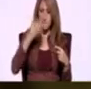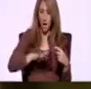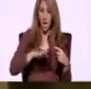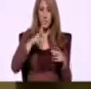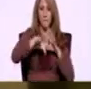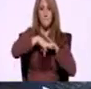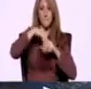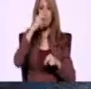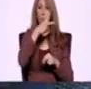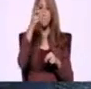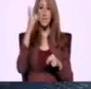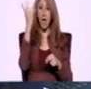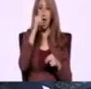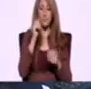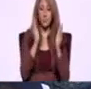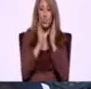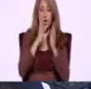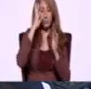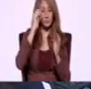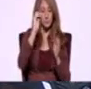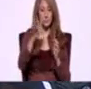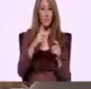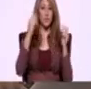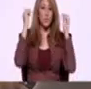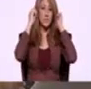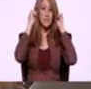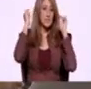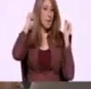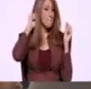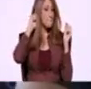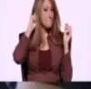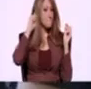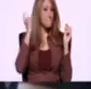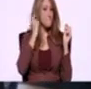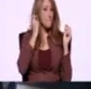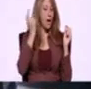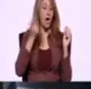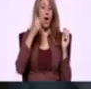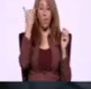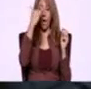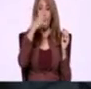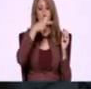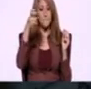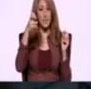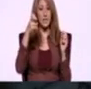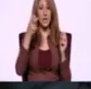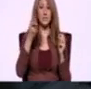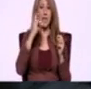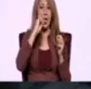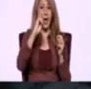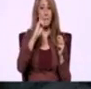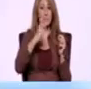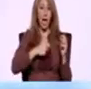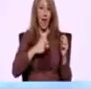مشروع تنموي، كما ستقدم 200 سماعة أذن، وستجري 200 عملية عيون، و50 عملية